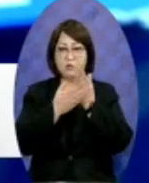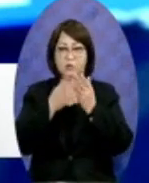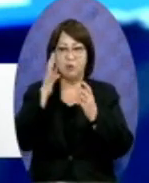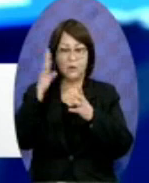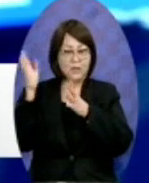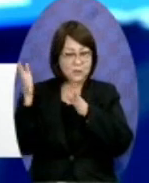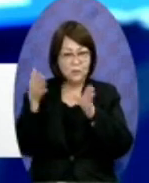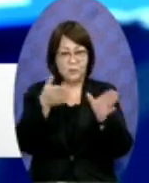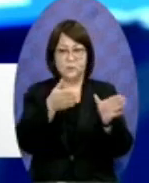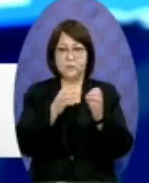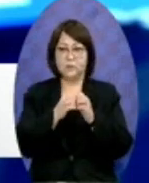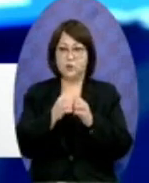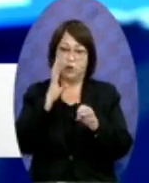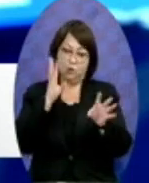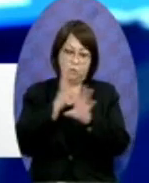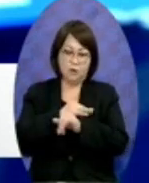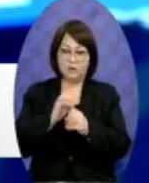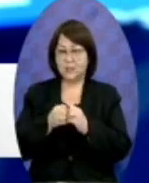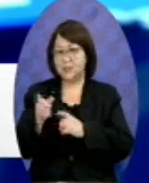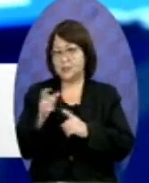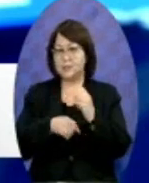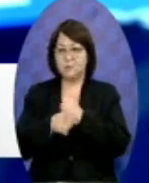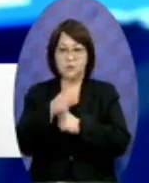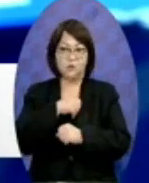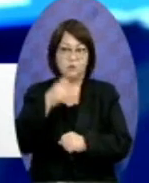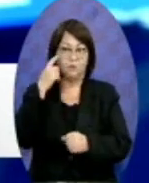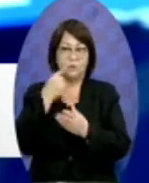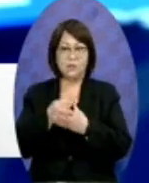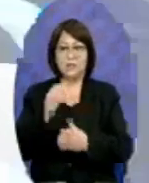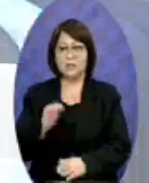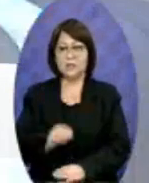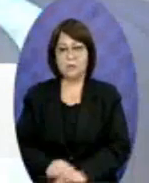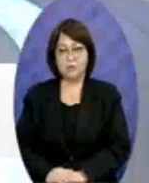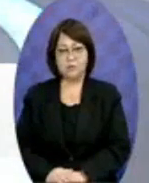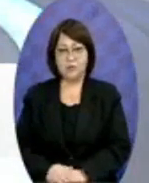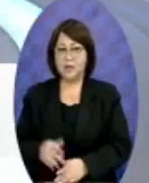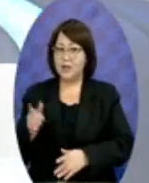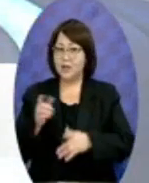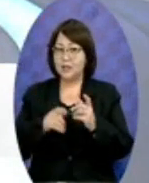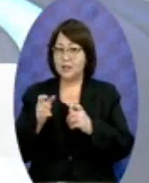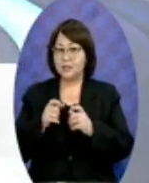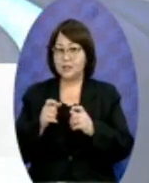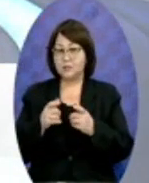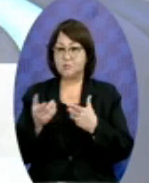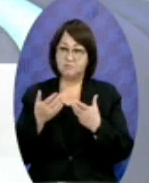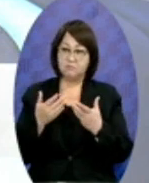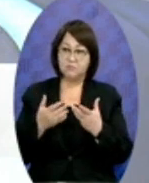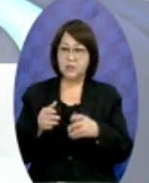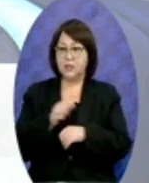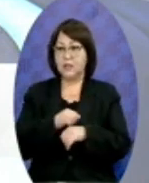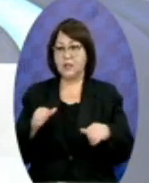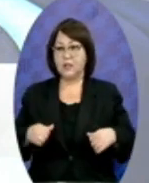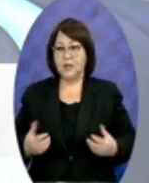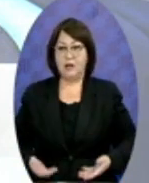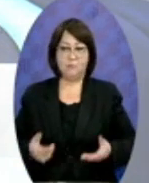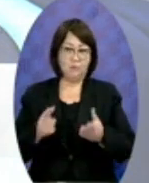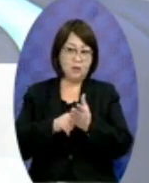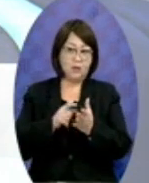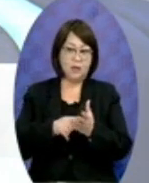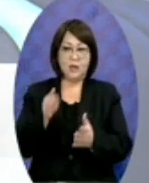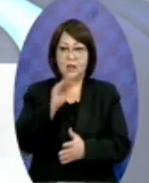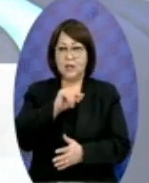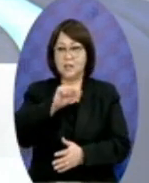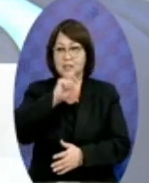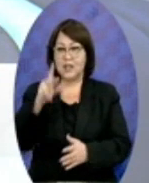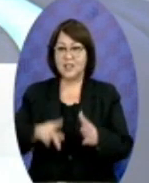нарийн зүйл олон байгааг эдийн засагч шинжээчдийн зүгээс мөн сануулж байгаа юм. За энэ удаагийн эдийн засгийн буландаа бид иргэдийн хэрэглээний зээлийг